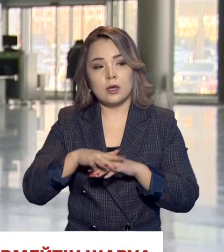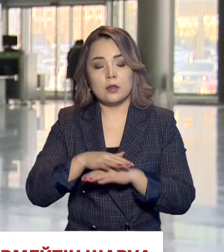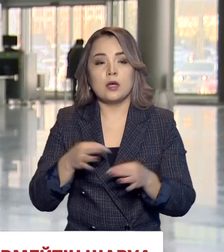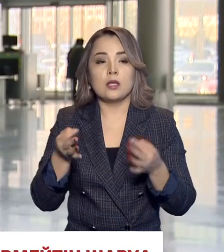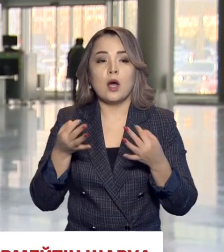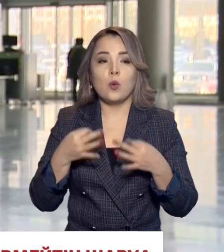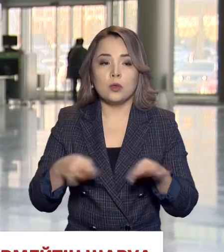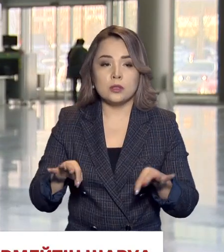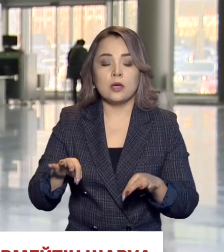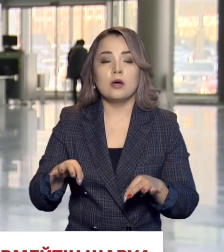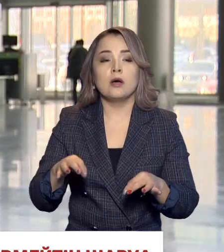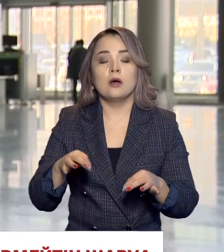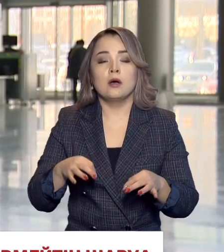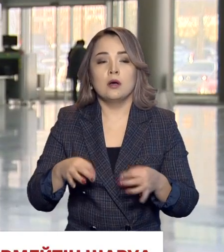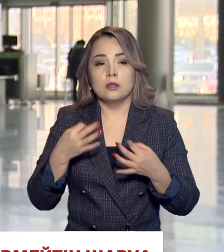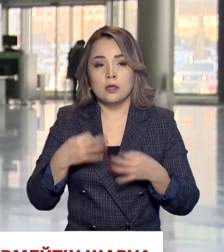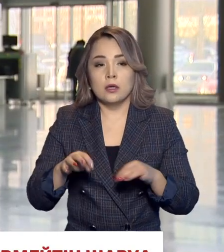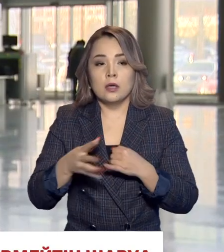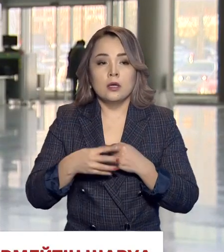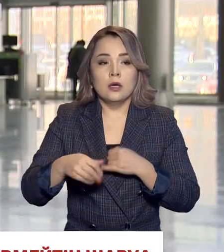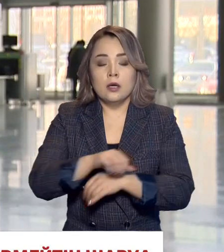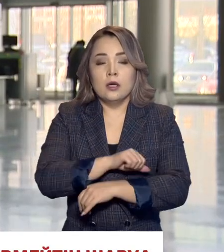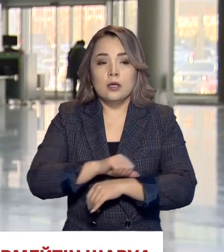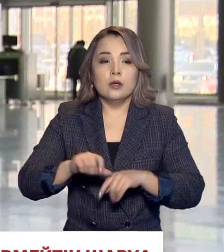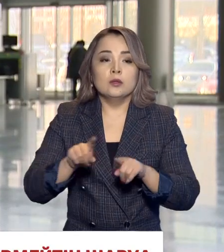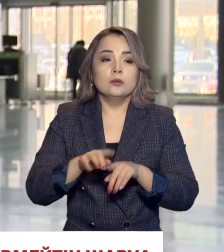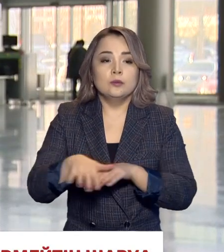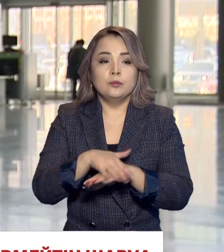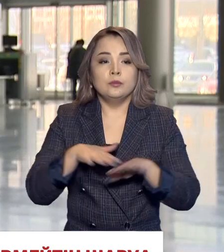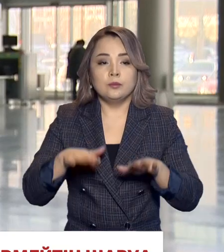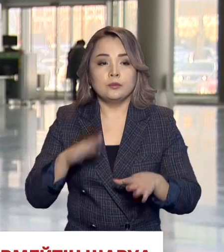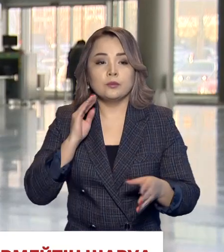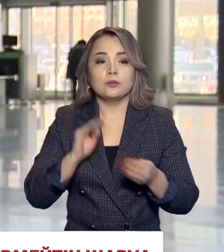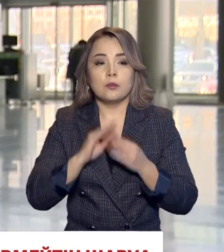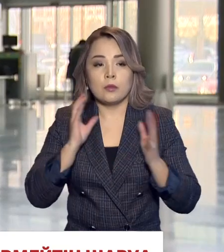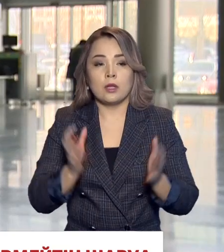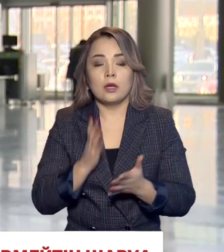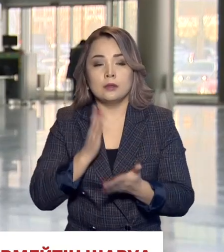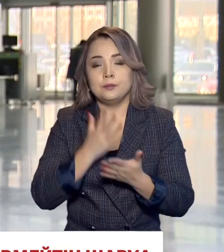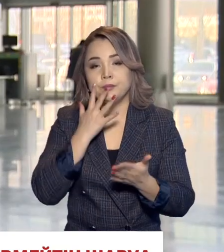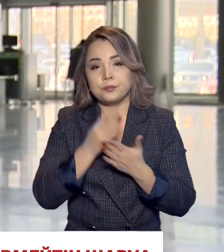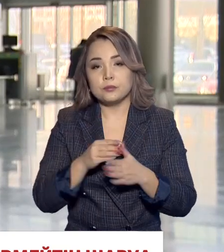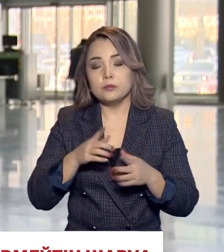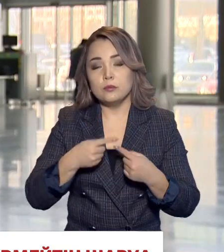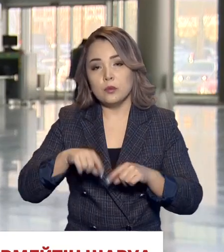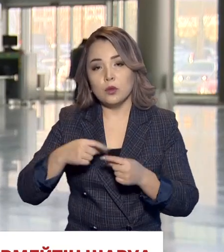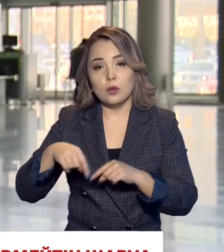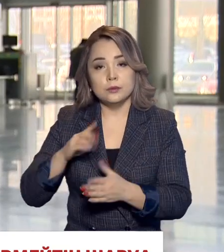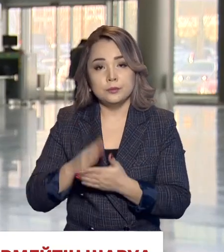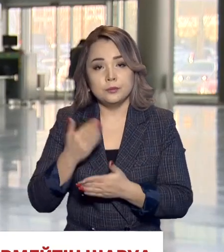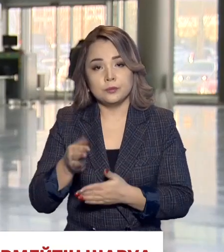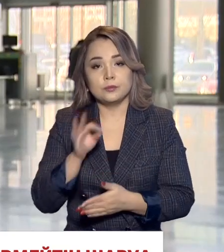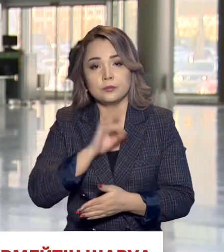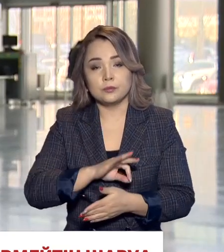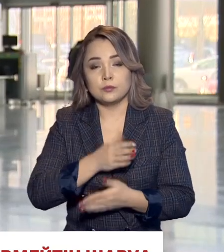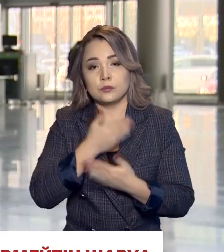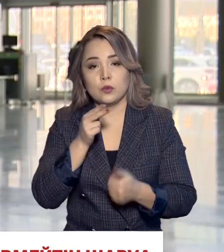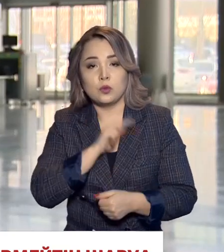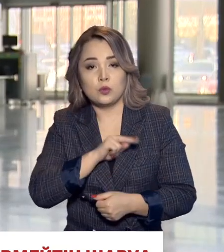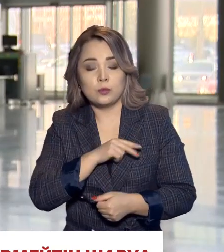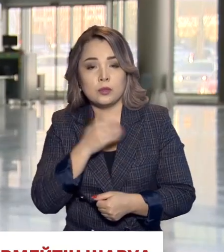тәуелсіздігін, егемендігін, территориалдық тұтастығын сақтап отырған алды шектегі органдар. Олар тиімсіз жұмыс